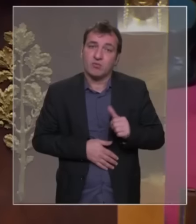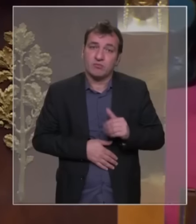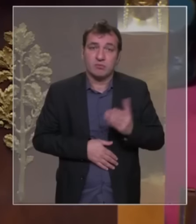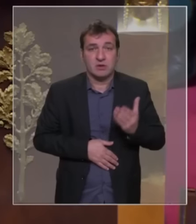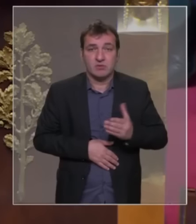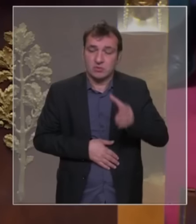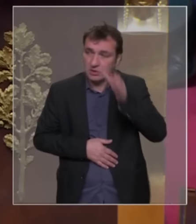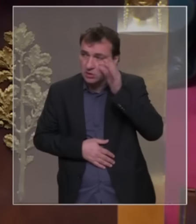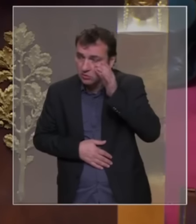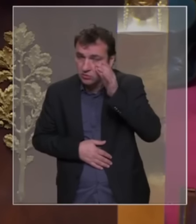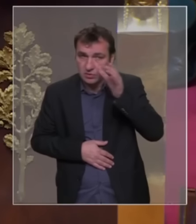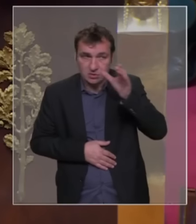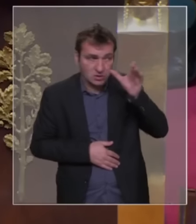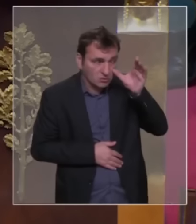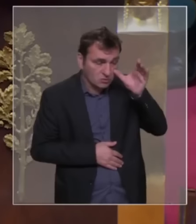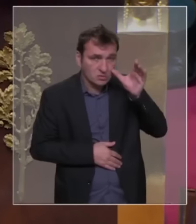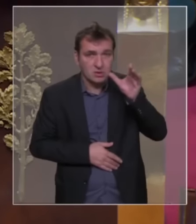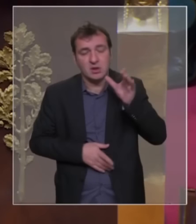d'écoute,